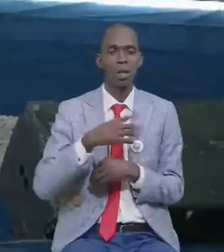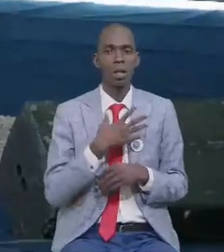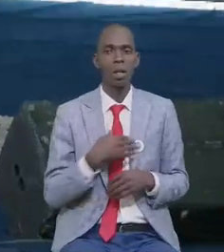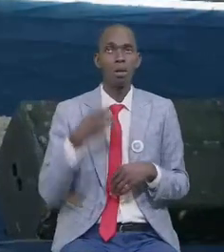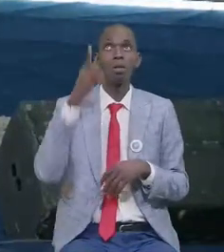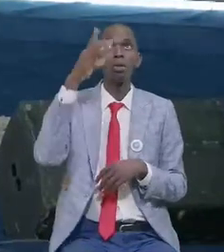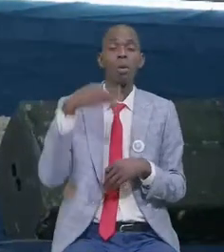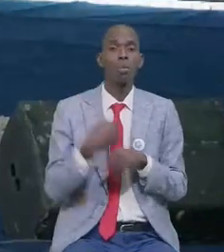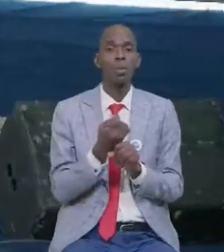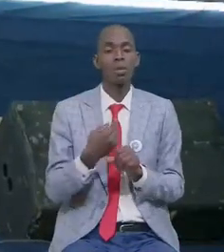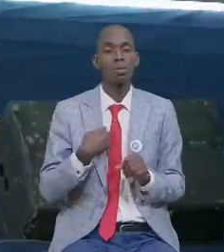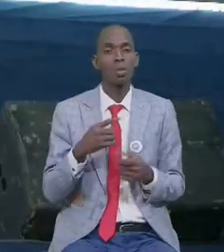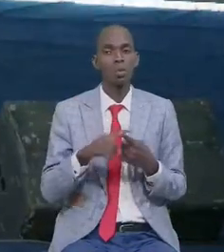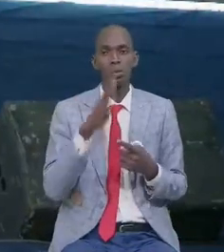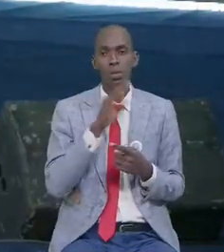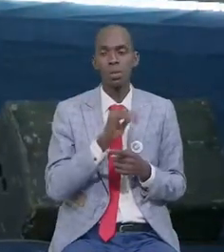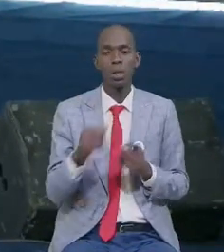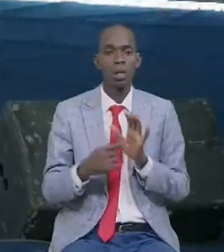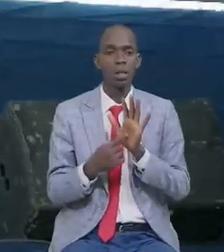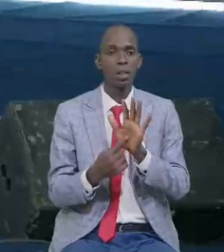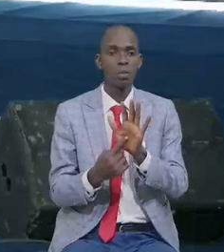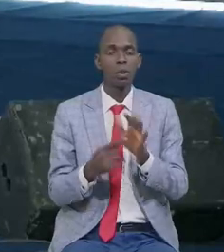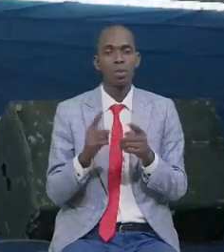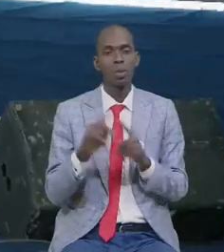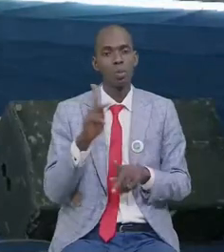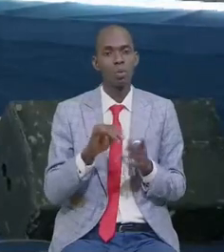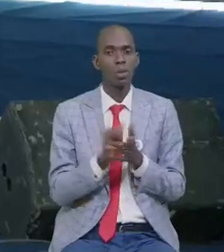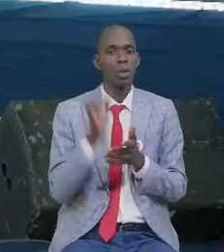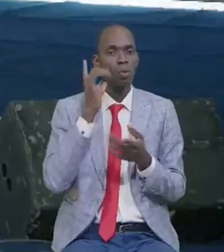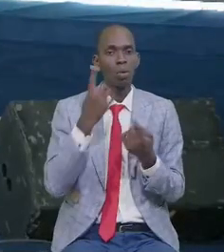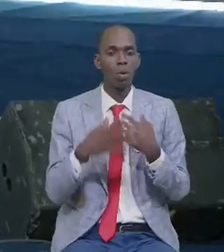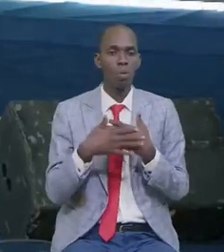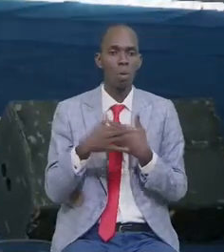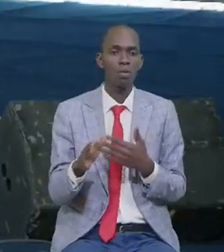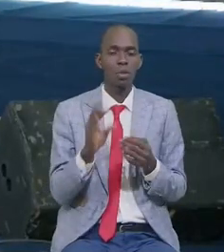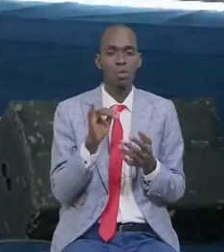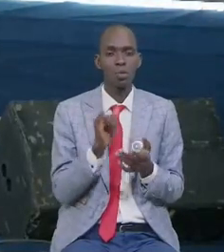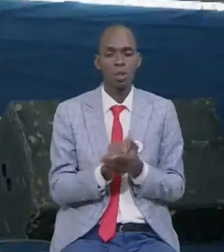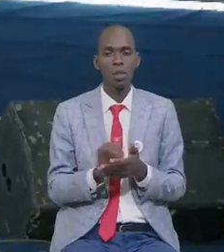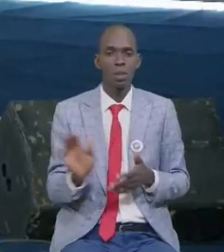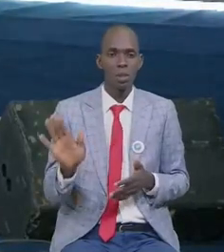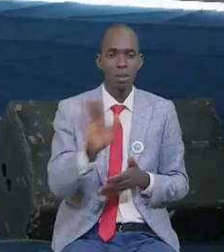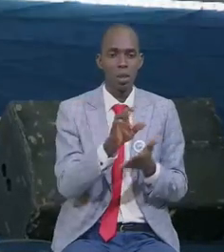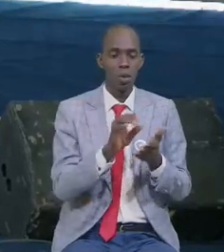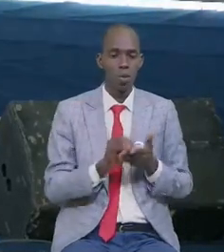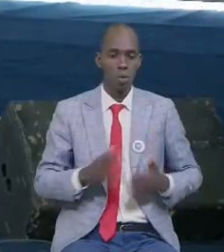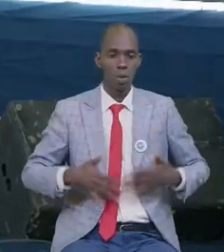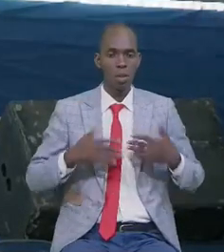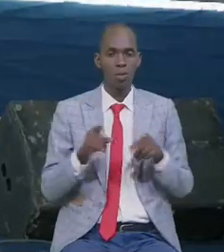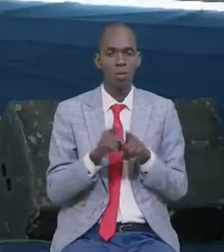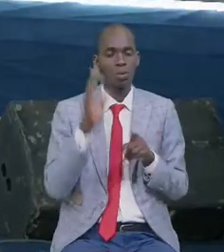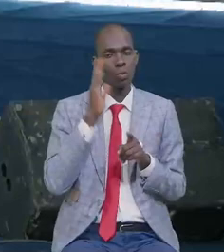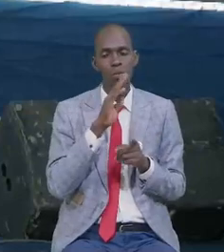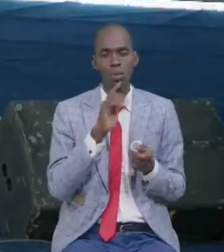fait de moi un modèle pour ceux qui viendraient, afin que leur vie également soit transformée